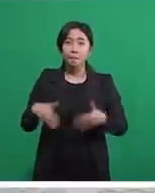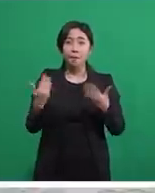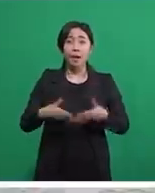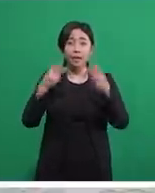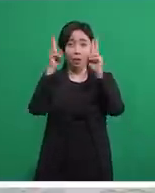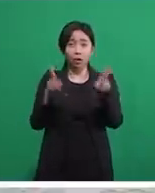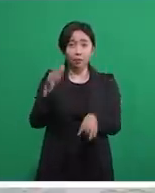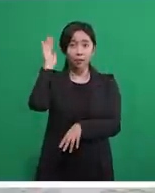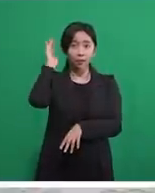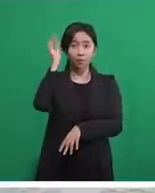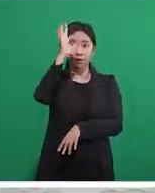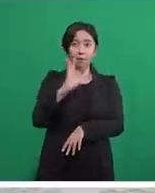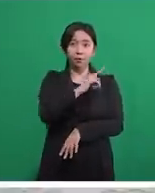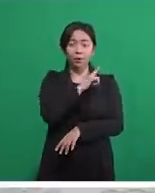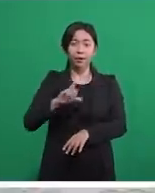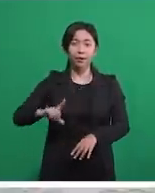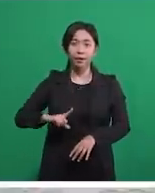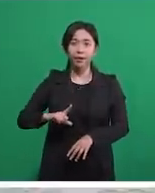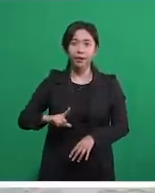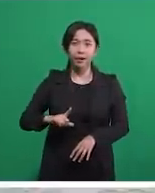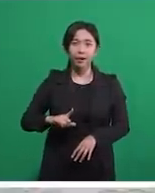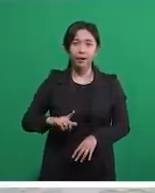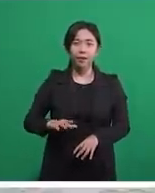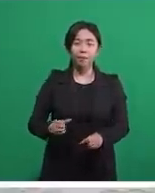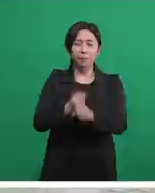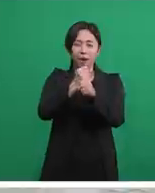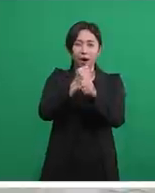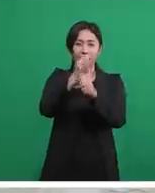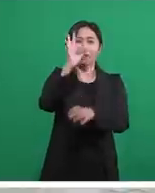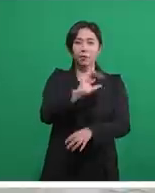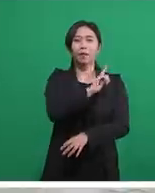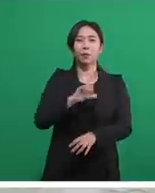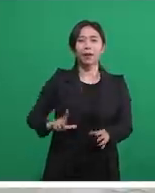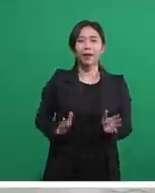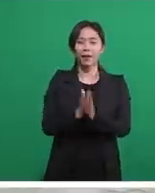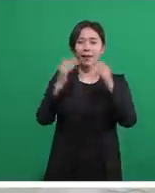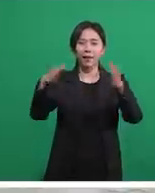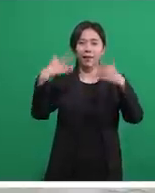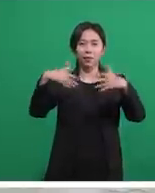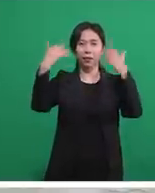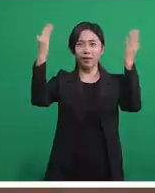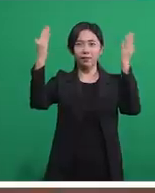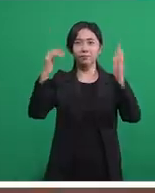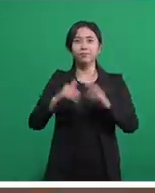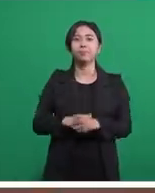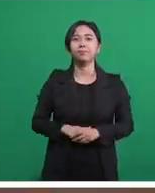Berbahagialah orang yang mendengar firman Tuhan dan berpegang kepadanya. Haleluya.